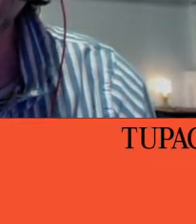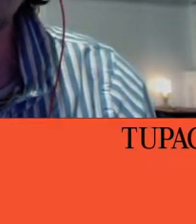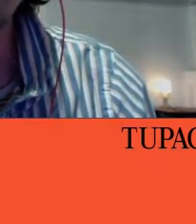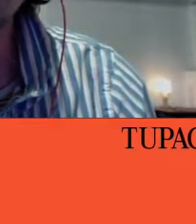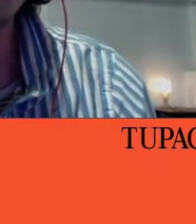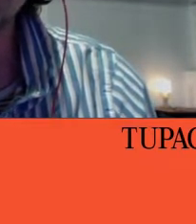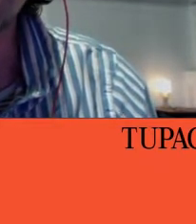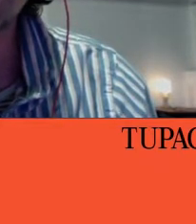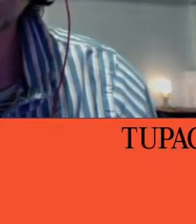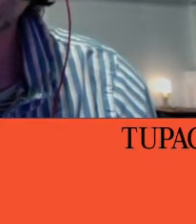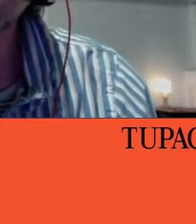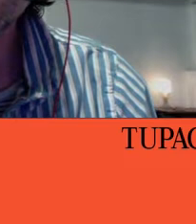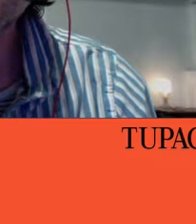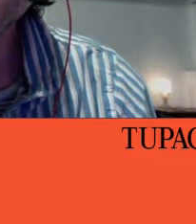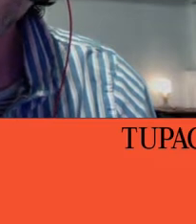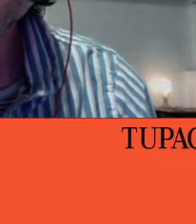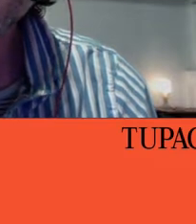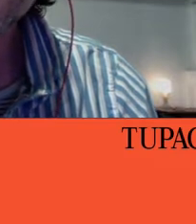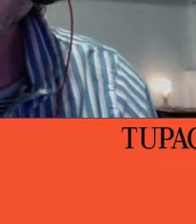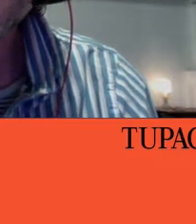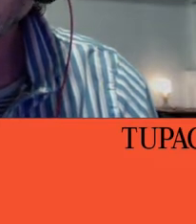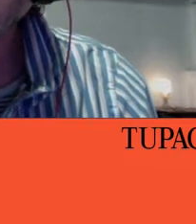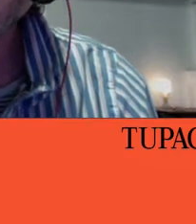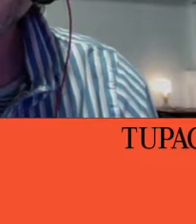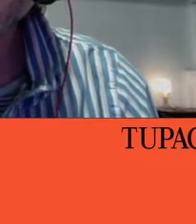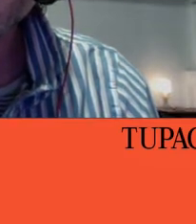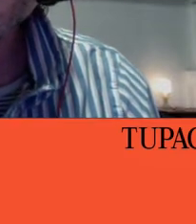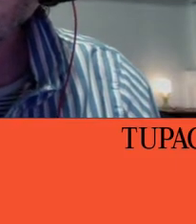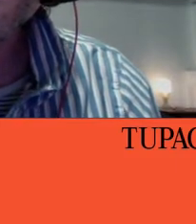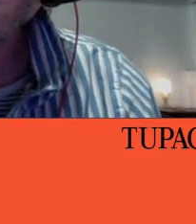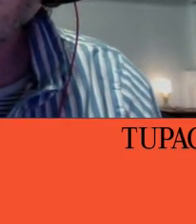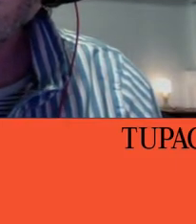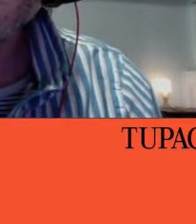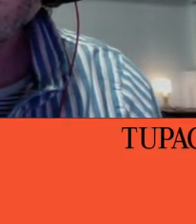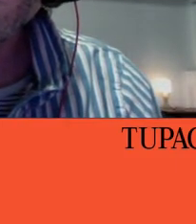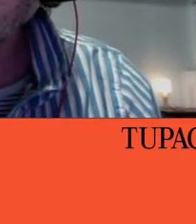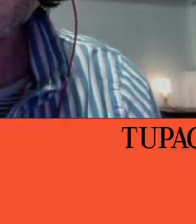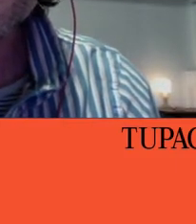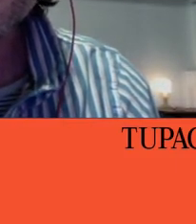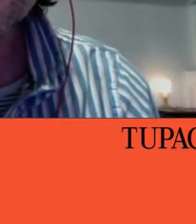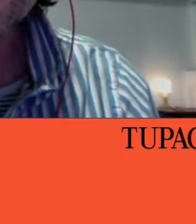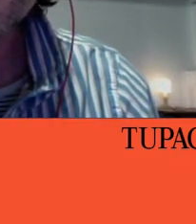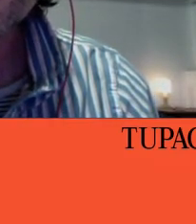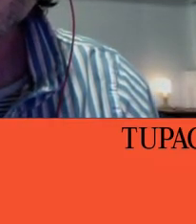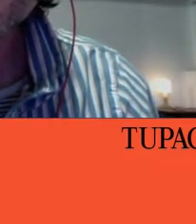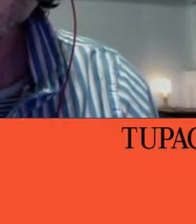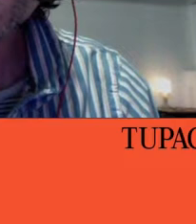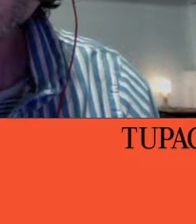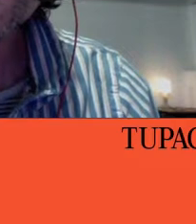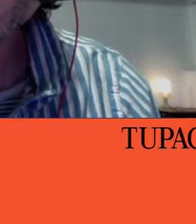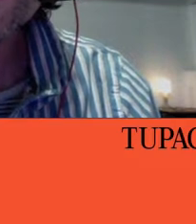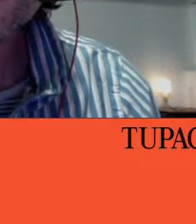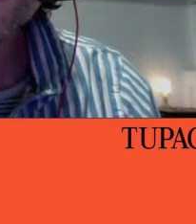find strategies by which wollen, to do ganz that. Viele Communities zusammenzuführen und wir entwickeln es, Strategien, damit das